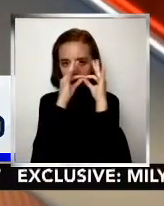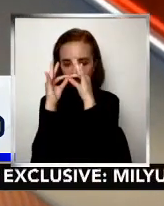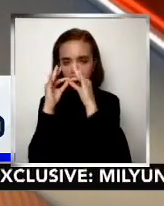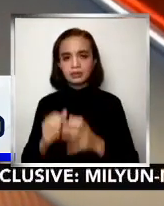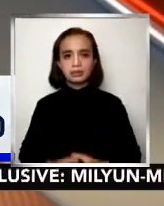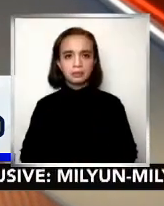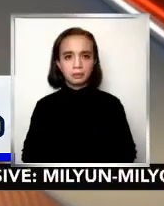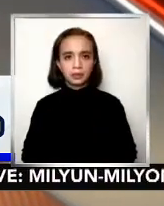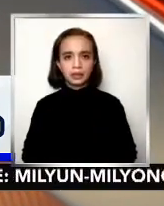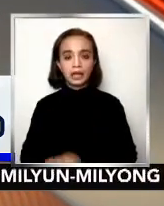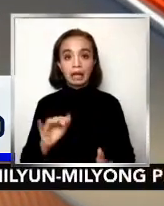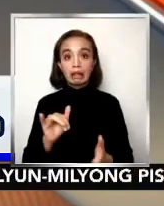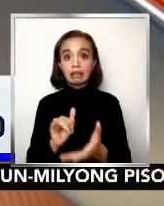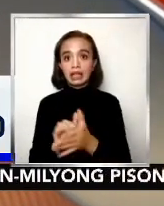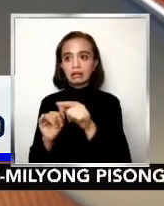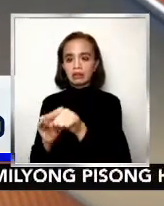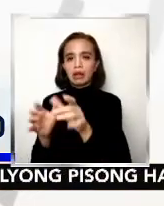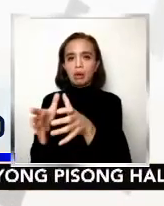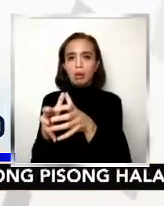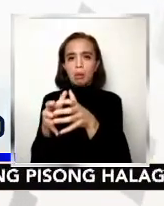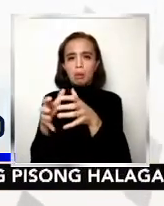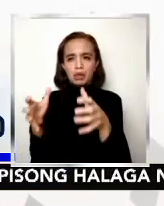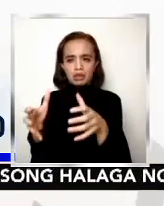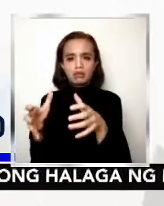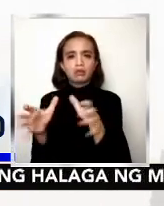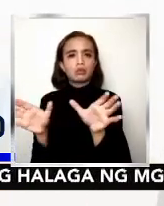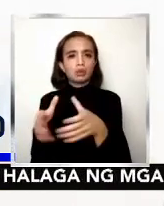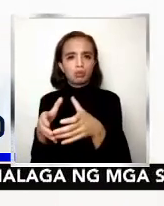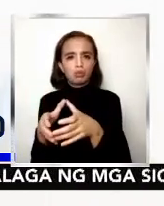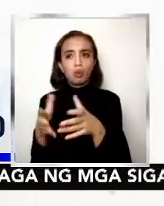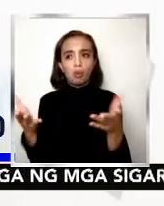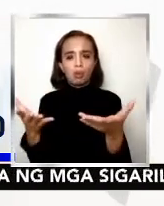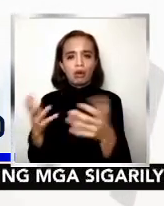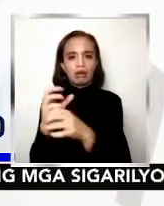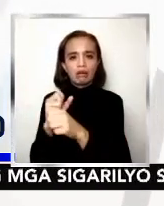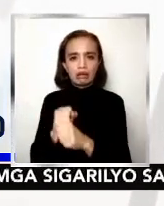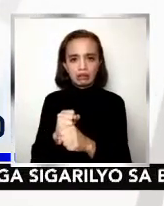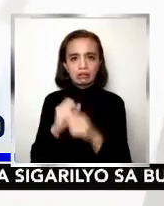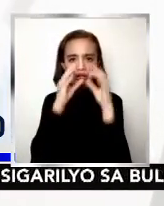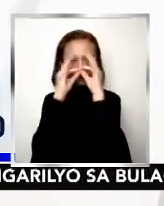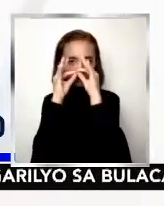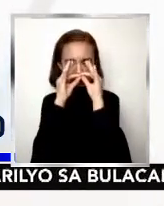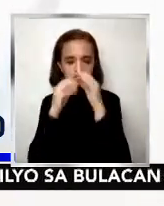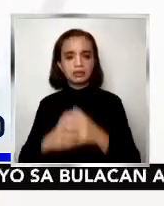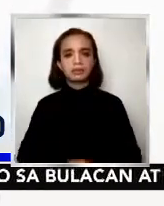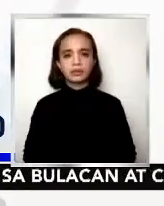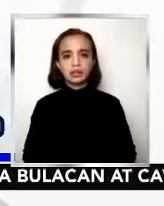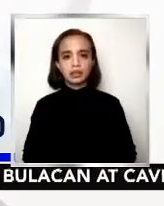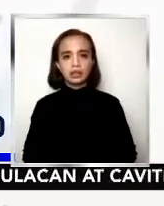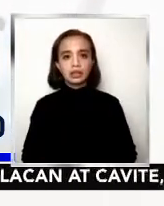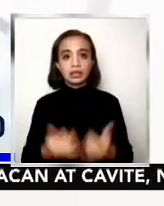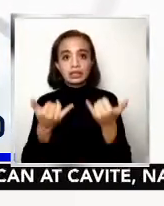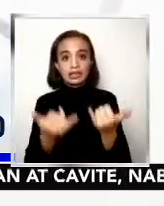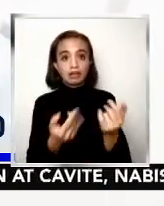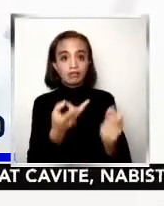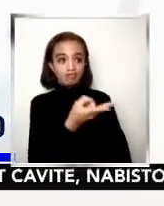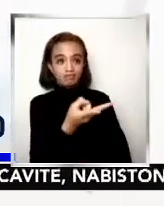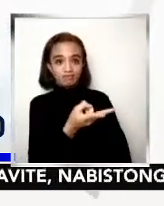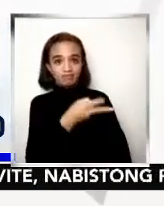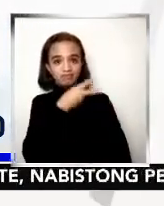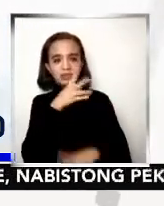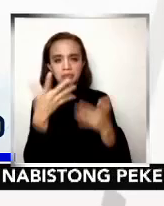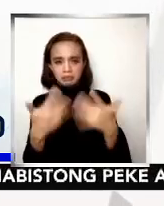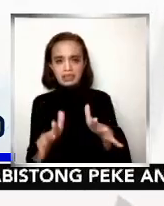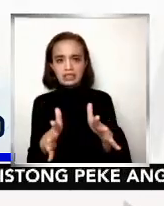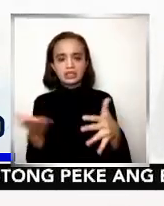grupo na pinagkukunan talaga nila ng supply. Nakakulong na ngayon sa Subic Police ang mga suspect na sinampahan na ng kasong paglabag sa